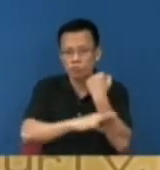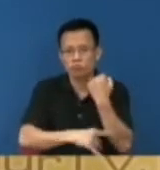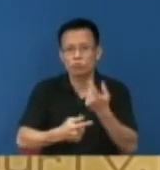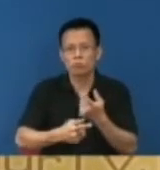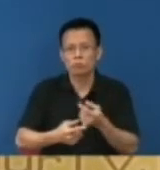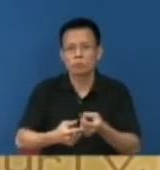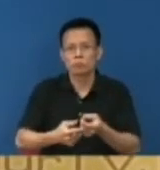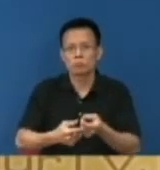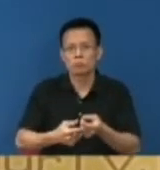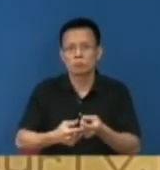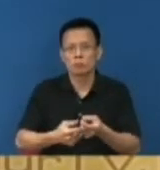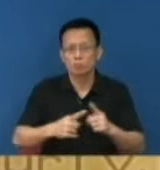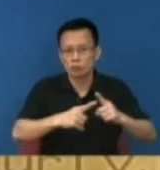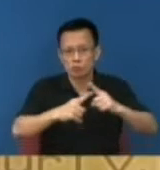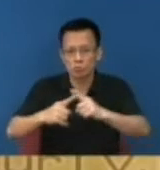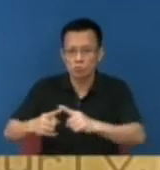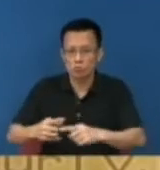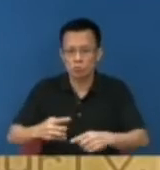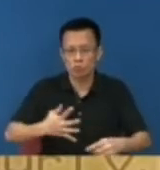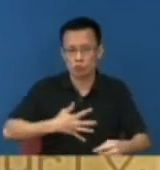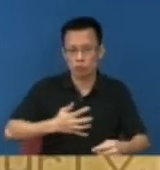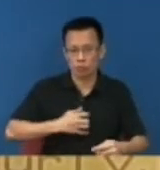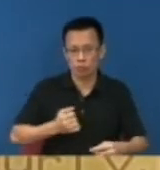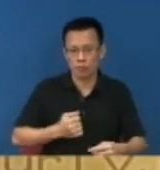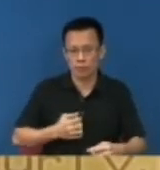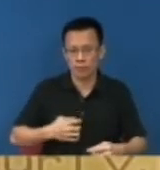備參與由於呢一個